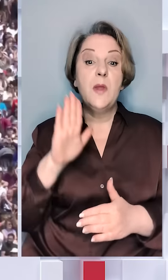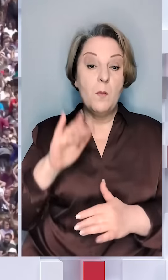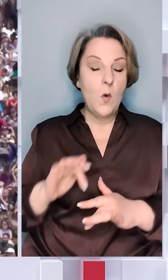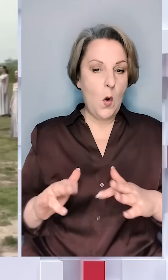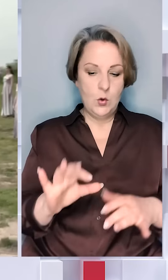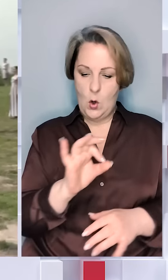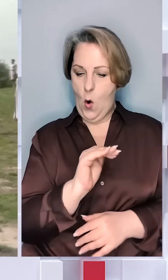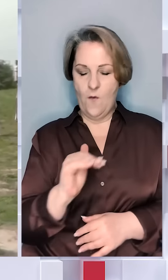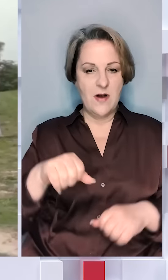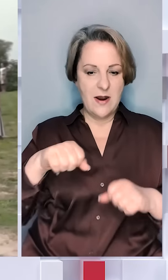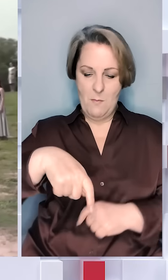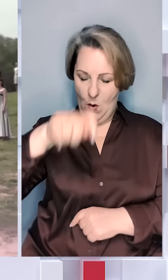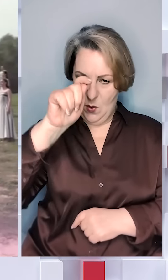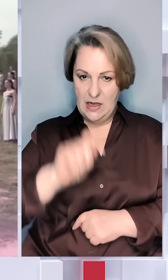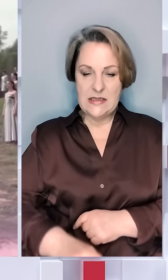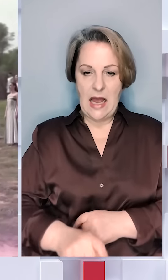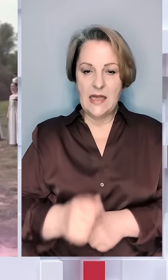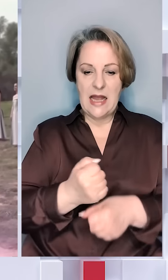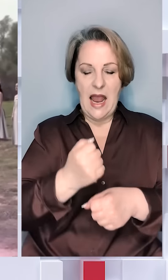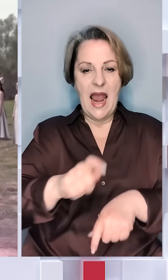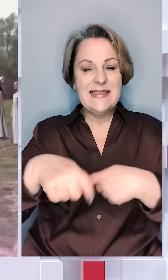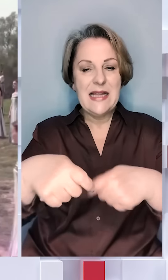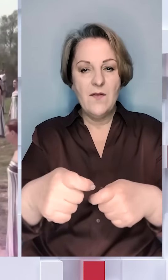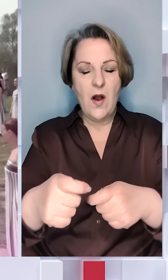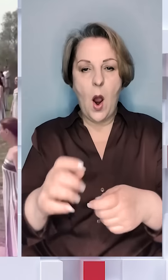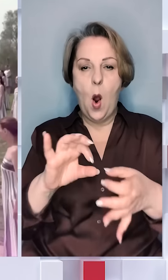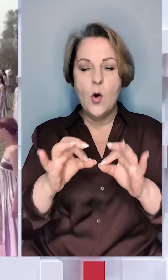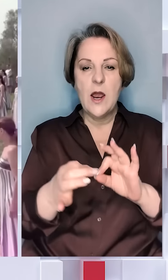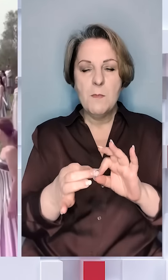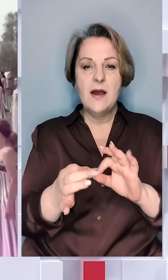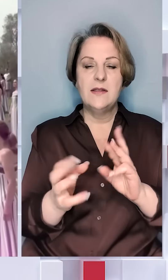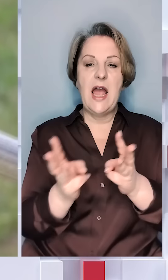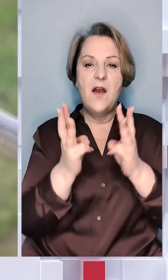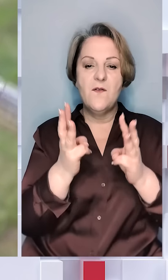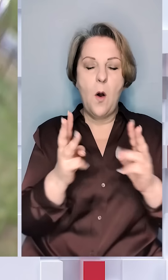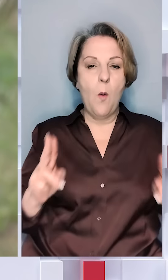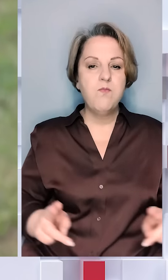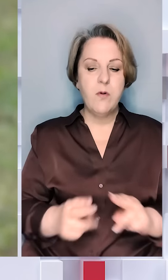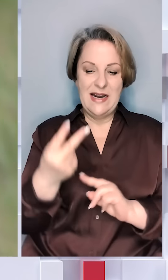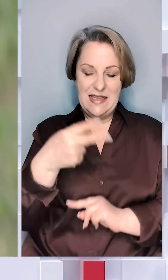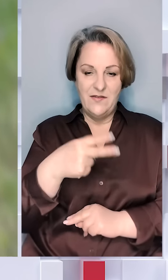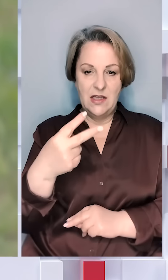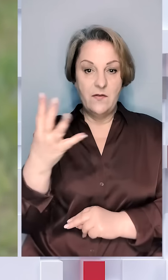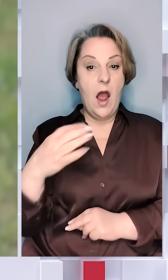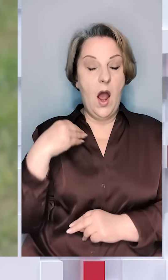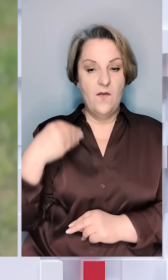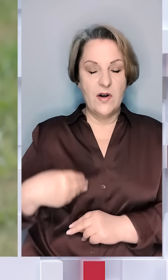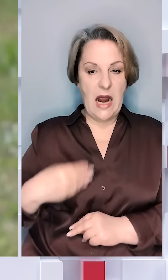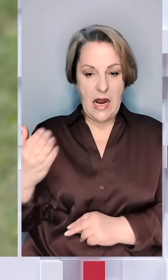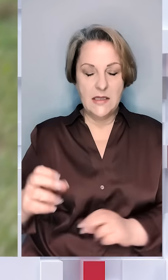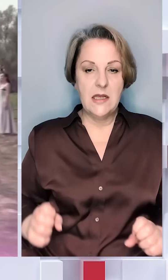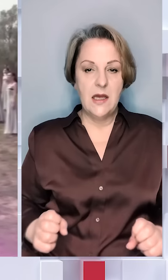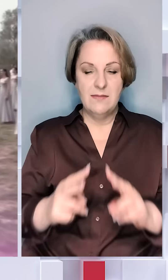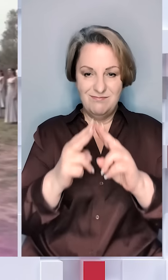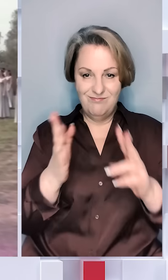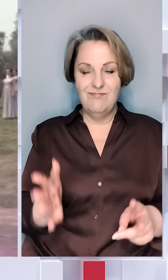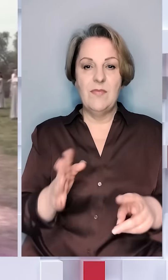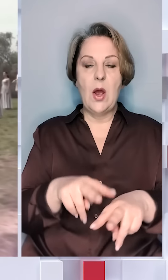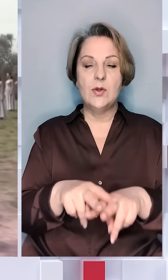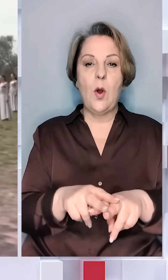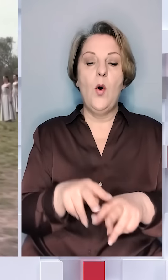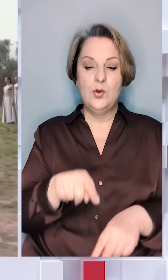після церемонії офіційно може стартувати естафета Олімпійського вогню Парижа 2024. Саме французька столиця цього літа